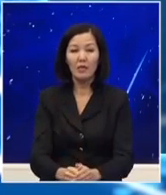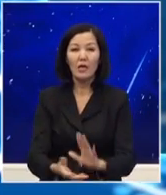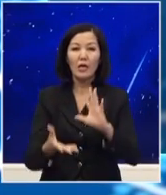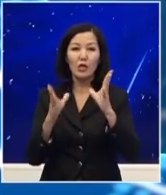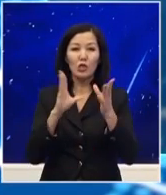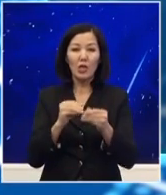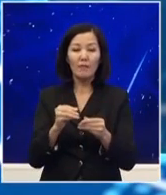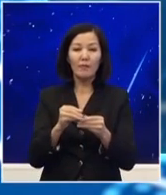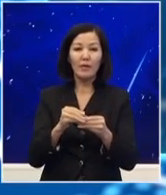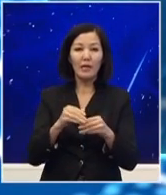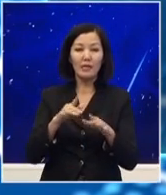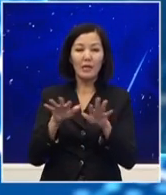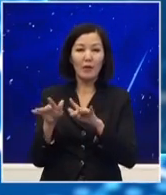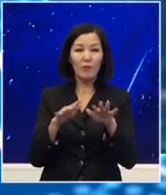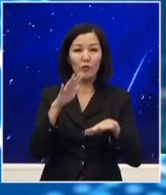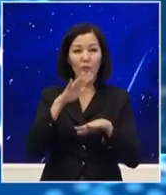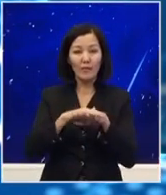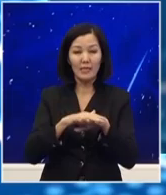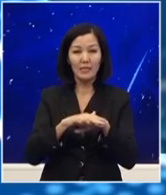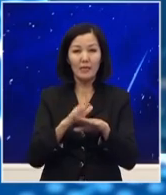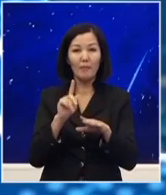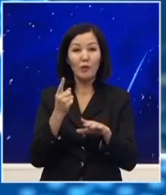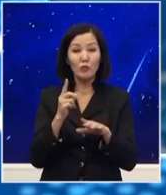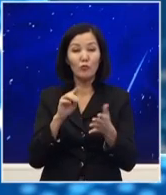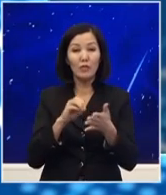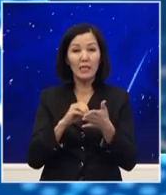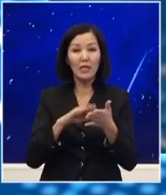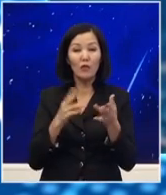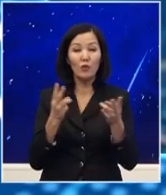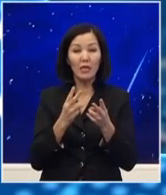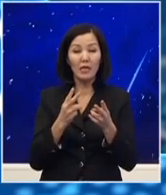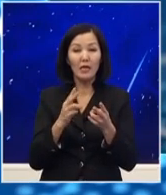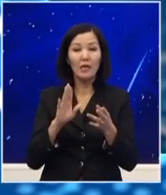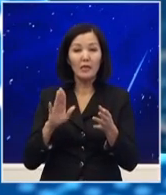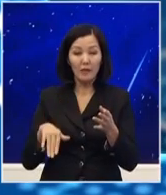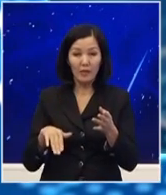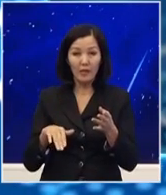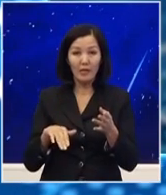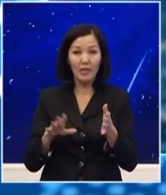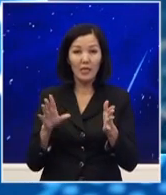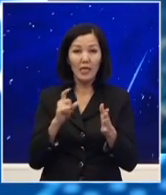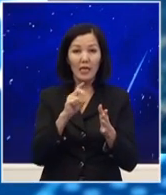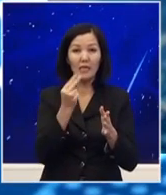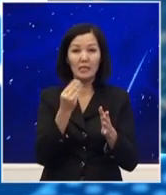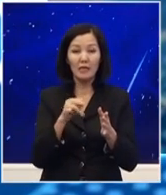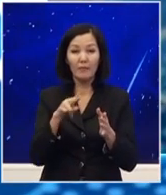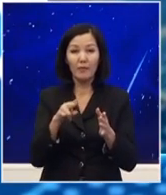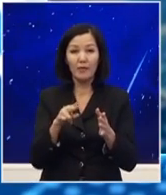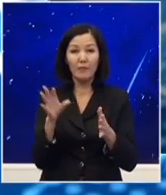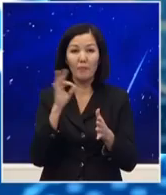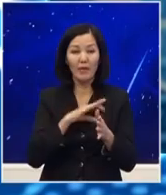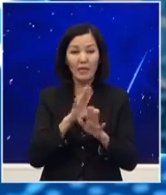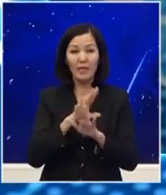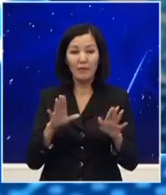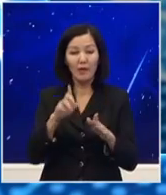мобильді азаматтар базасына сіз не үшін тіркелуіңіз керек? Біріншіден, сіз тіркелгеннен кейін электронды цифрлық қолтаңбаны